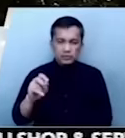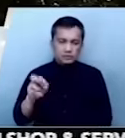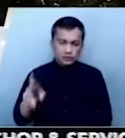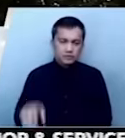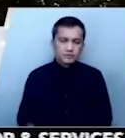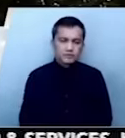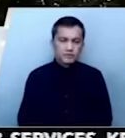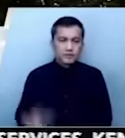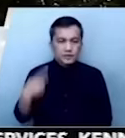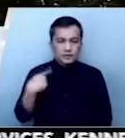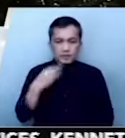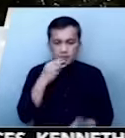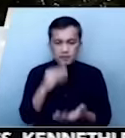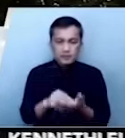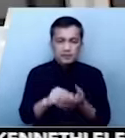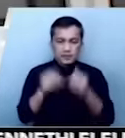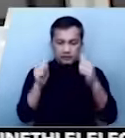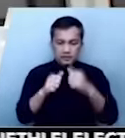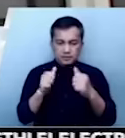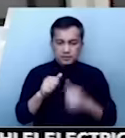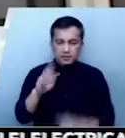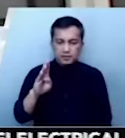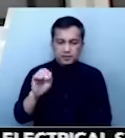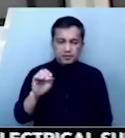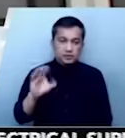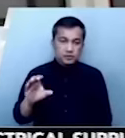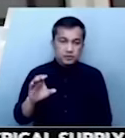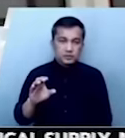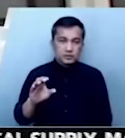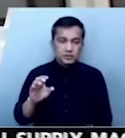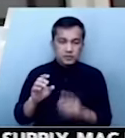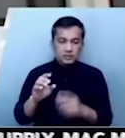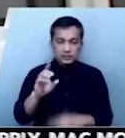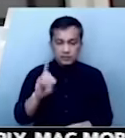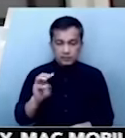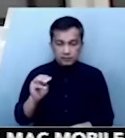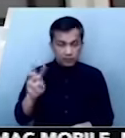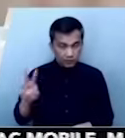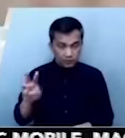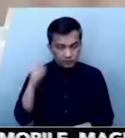of Agreement na rin ang BOC sa Department of Migrant Workers para doon pa